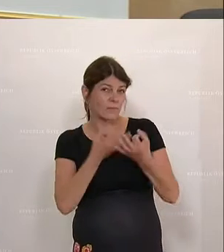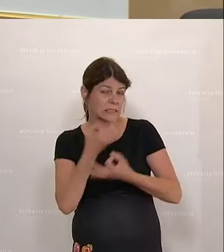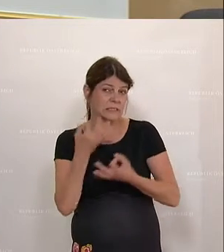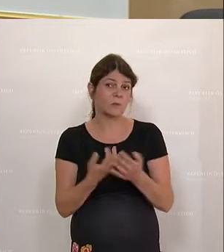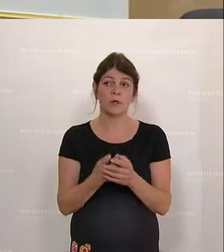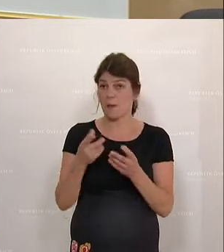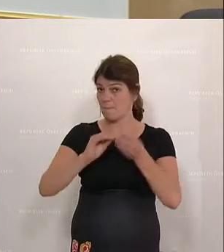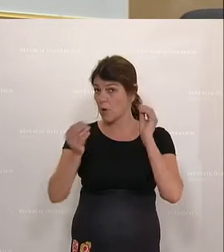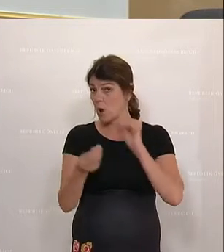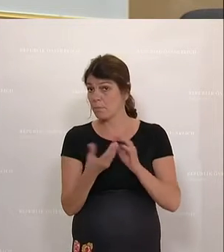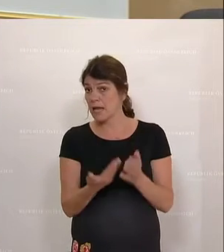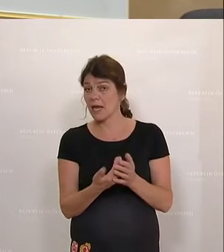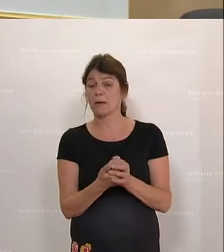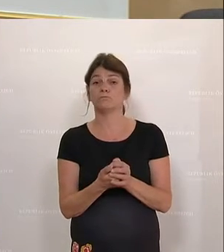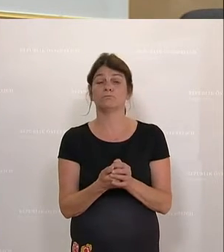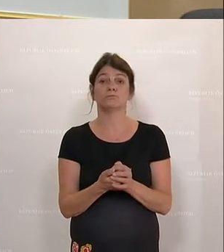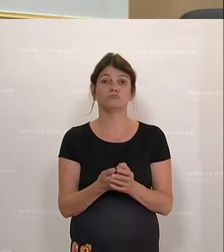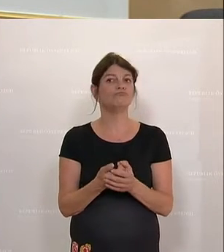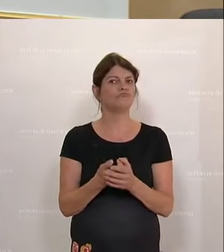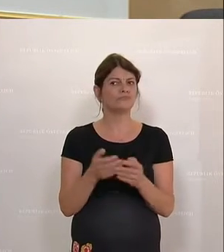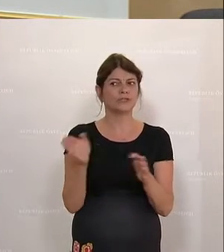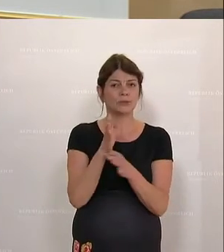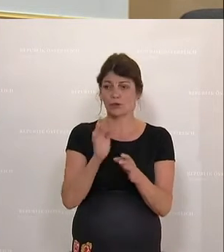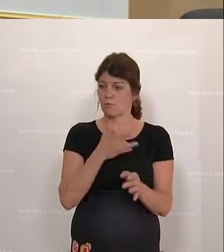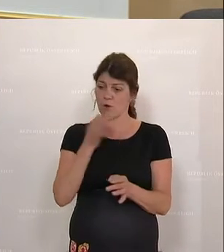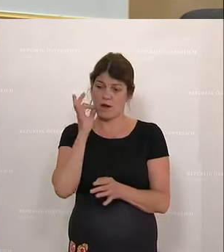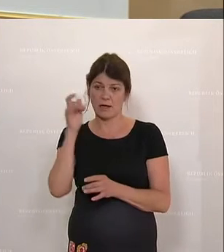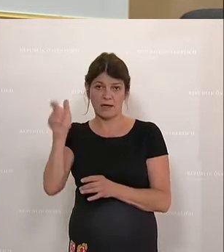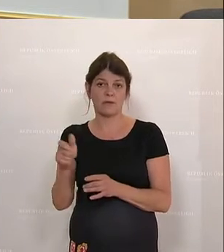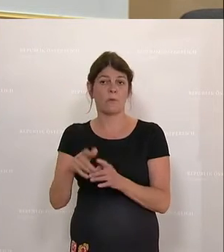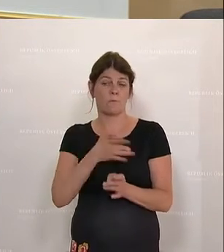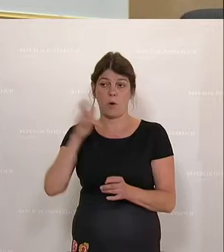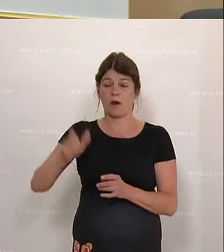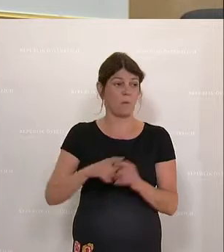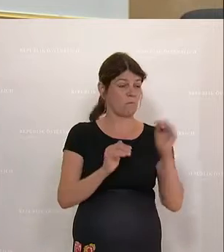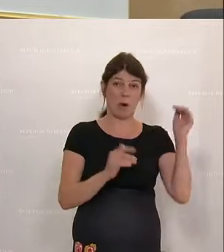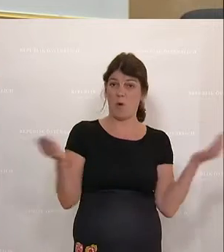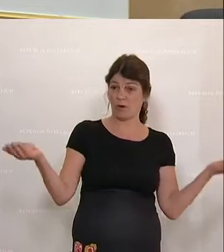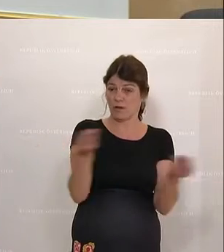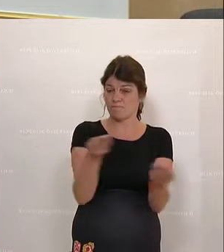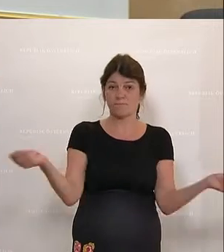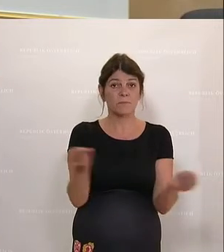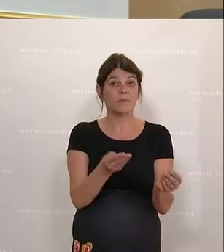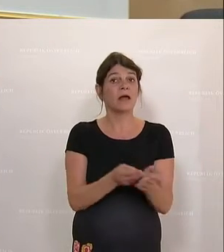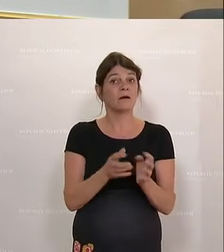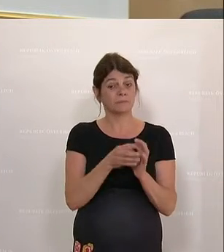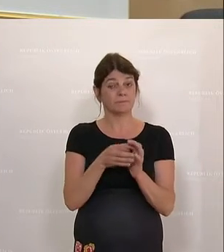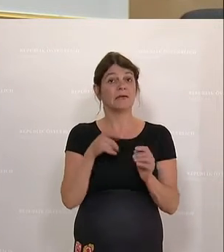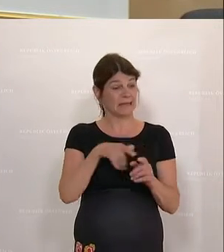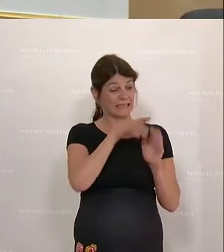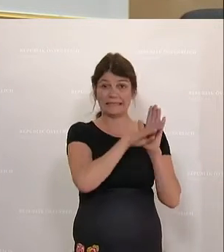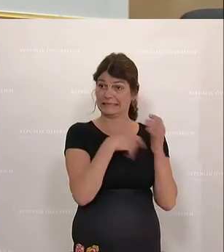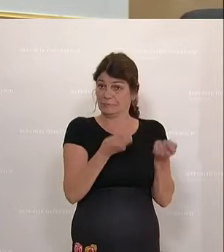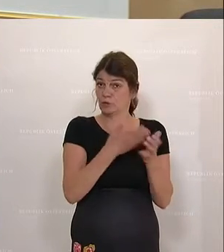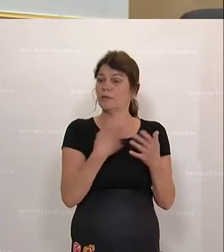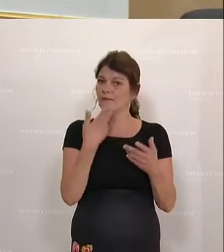das Problem zwischen der Bürgerin, dem Bürger und der Behörde im Rahmen der Gesetze zu lösen und